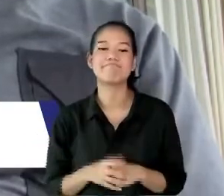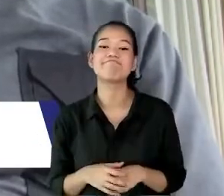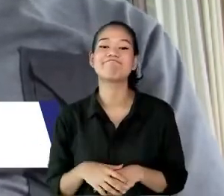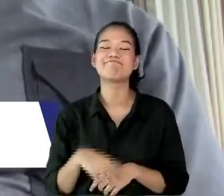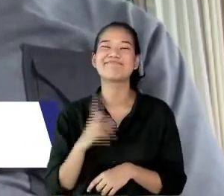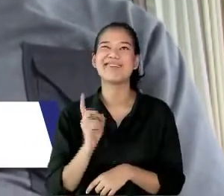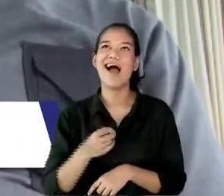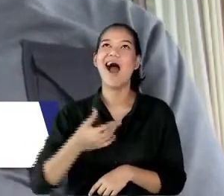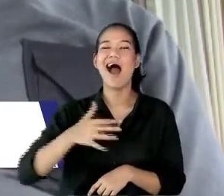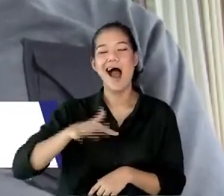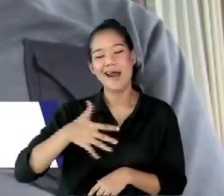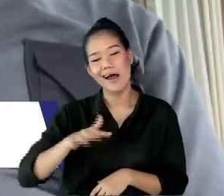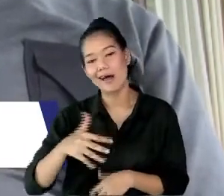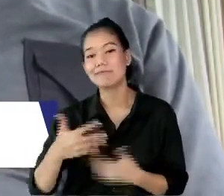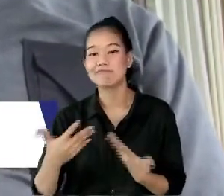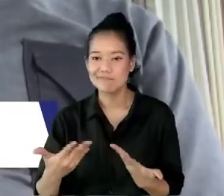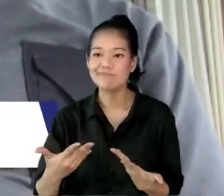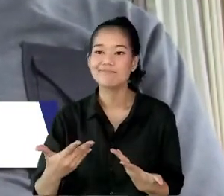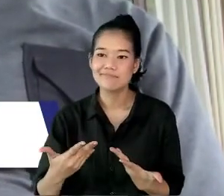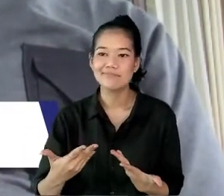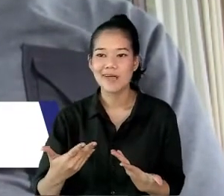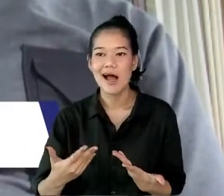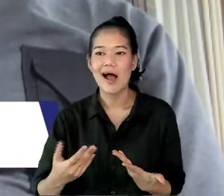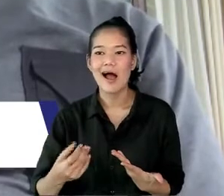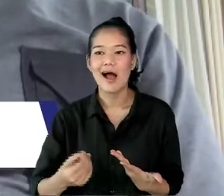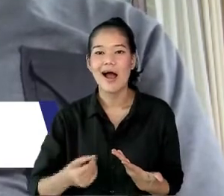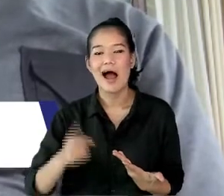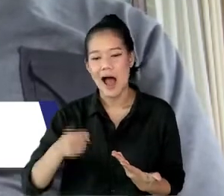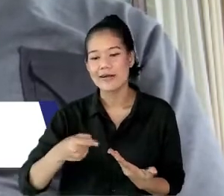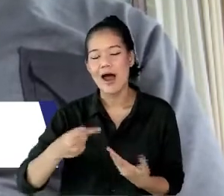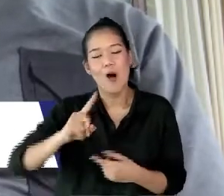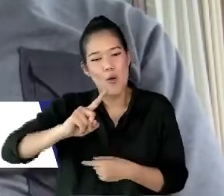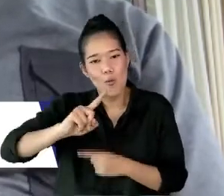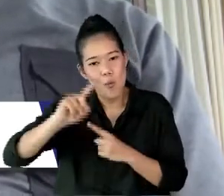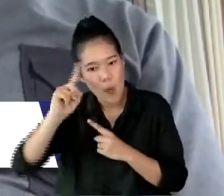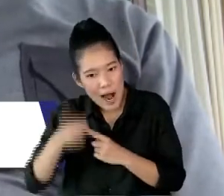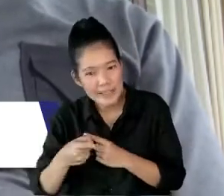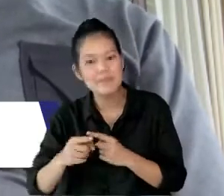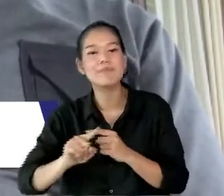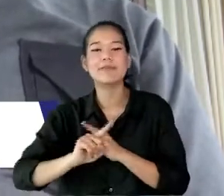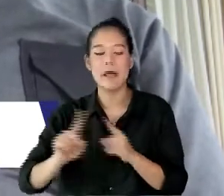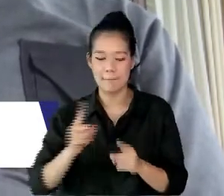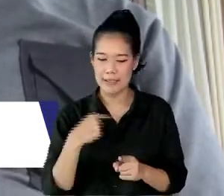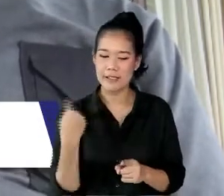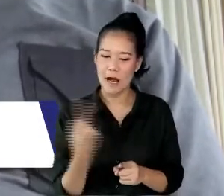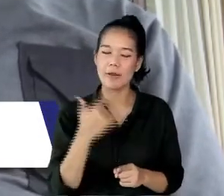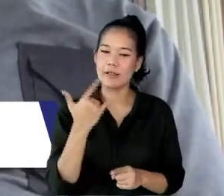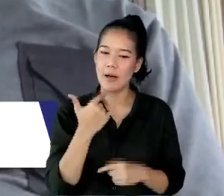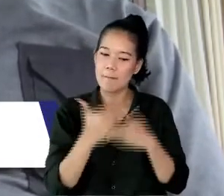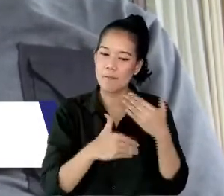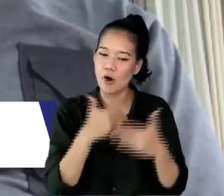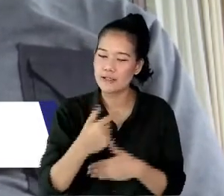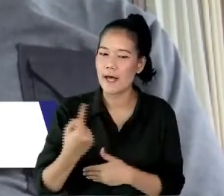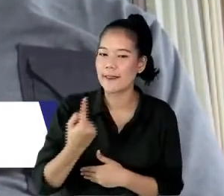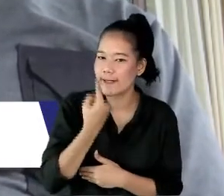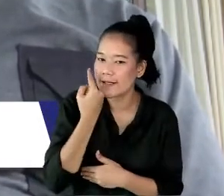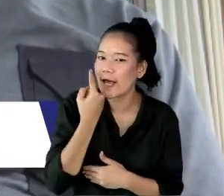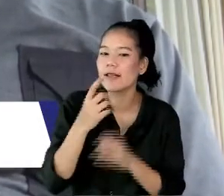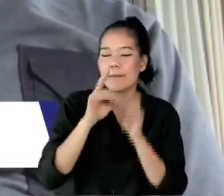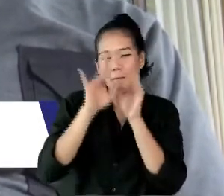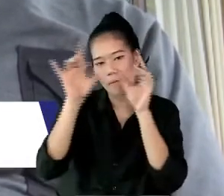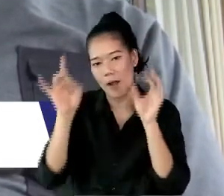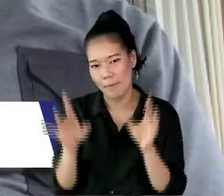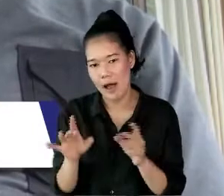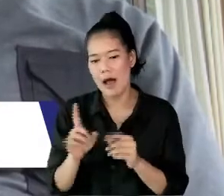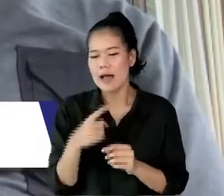Jadi kadang-kadang walaupun memang gak ada kewajiban dari pihak TV, kita tetap lewat proses antigen dan sebagainya, tapi kita